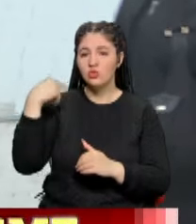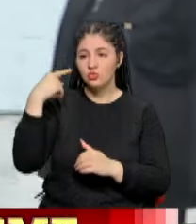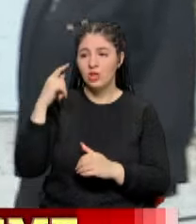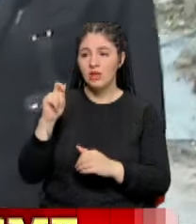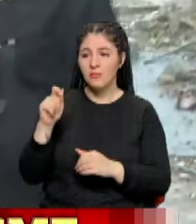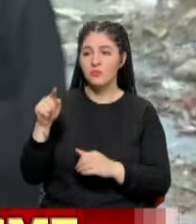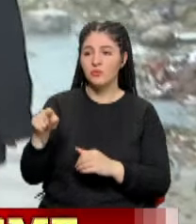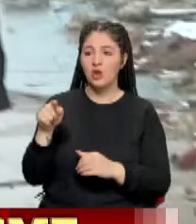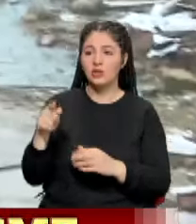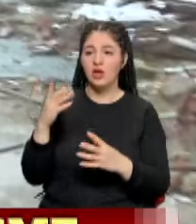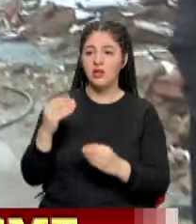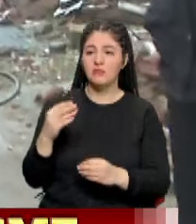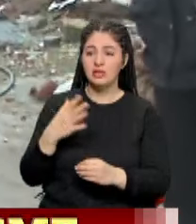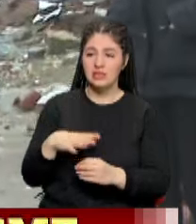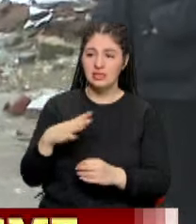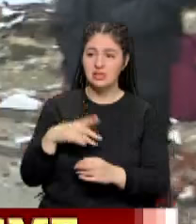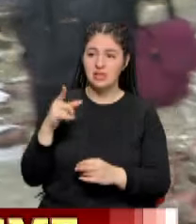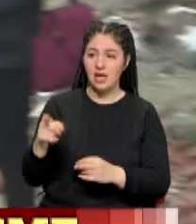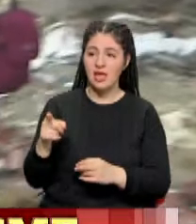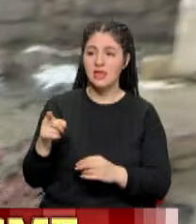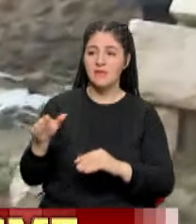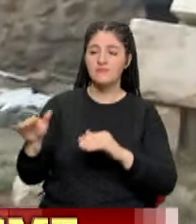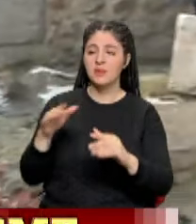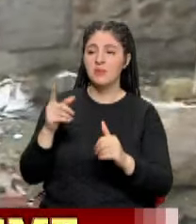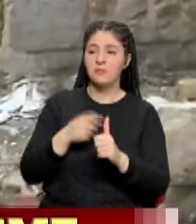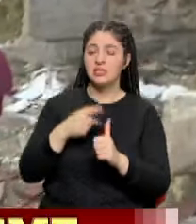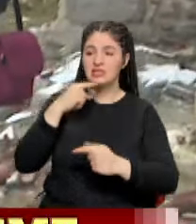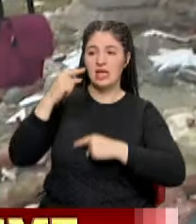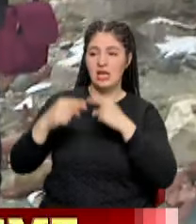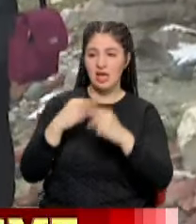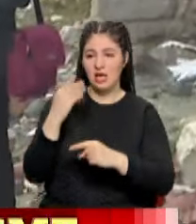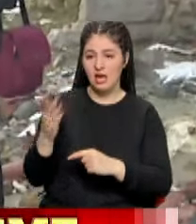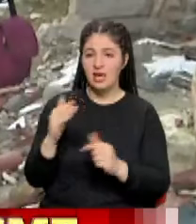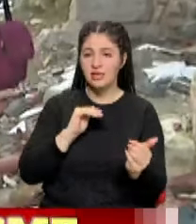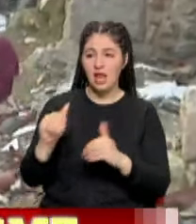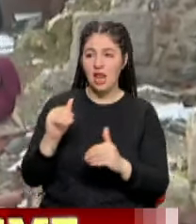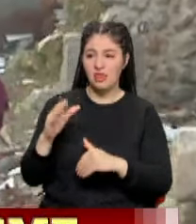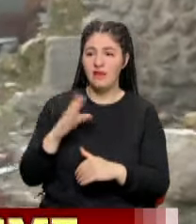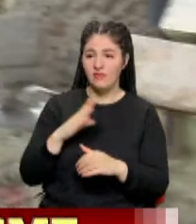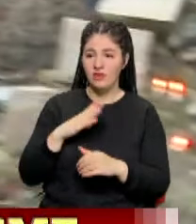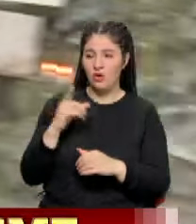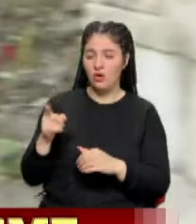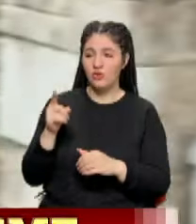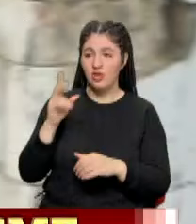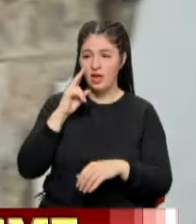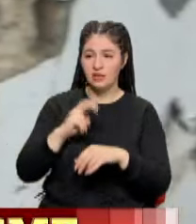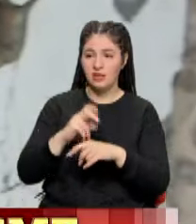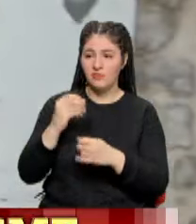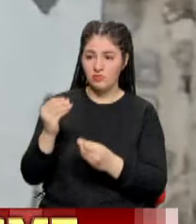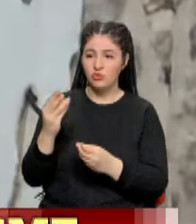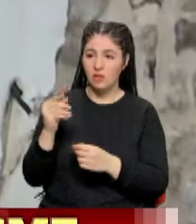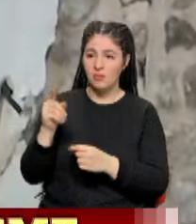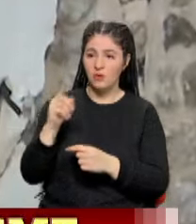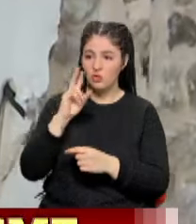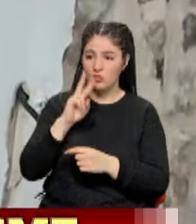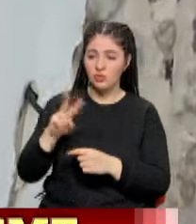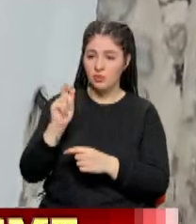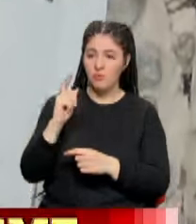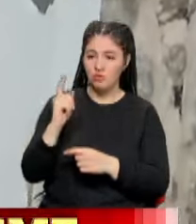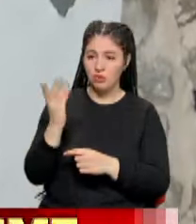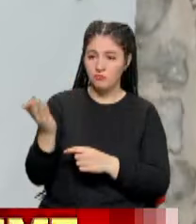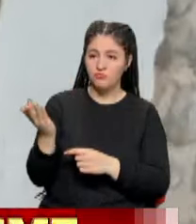ve burada olmak isteyen ve depremin birinci yılında gelenler var. Onu da hatırlatmış olalım. Hemen gösterelim